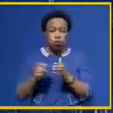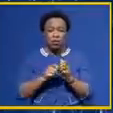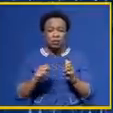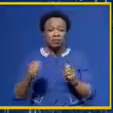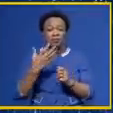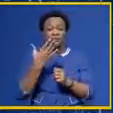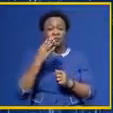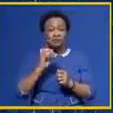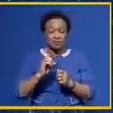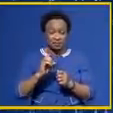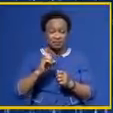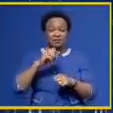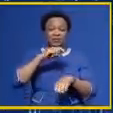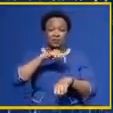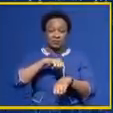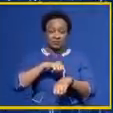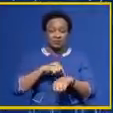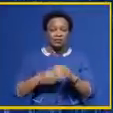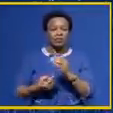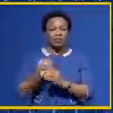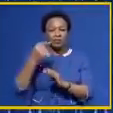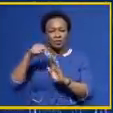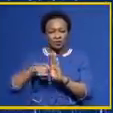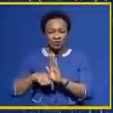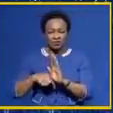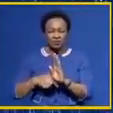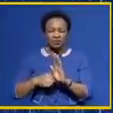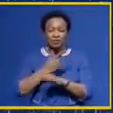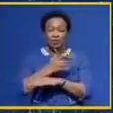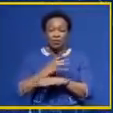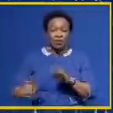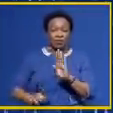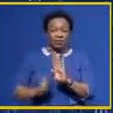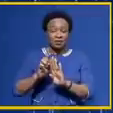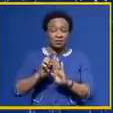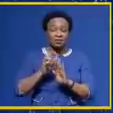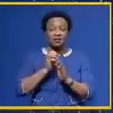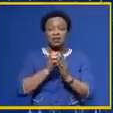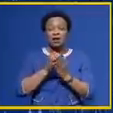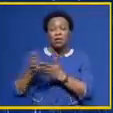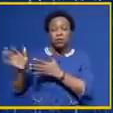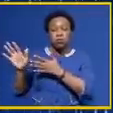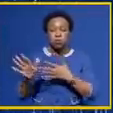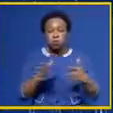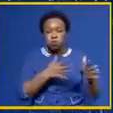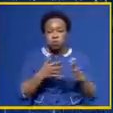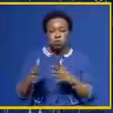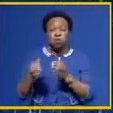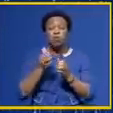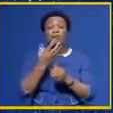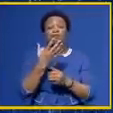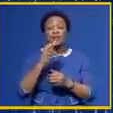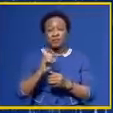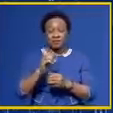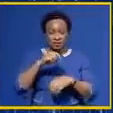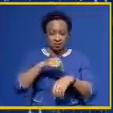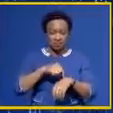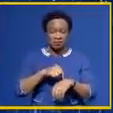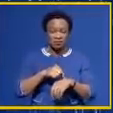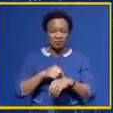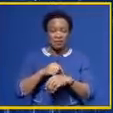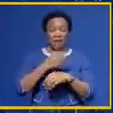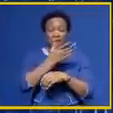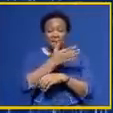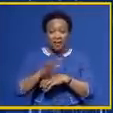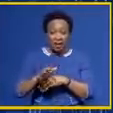kilomita 50 kwa saa kwa pwani ya kusini, ukitokea kusini na kwa pwani ya kaskazini utavuma kwa kasi ya kilomita 50 kwa saa ukitokea kusini. Hali ya bahari kwa usiku huu tunatarajia